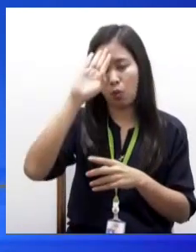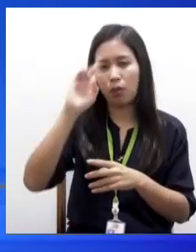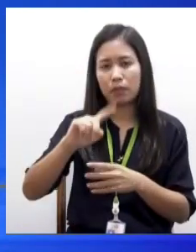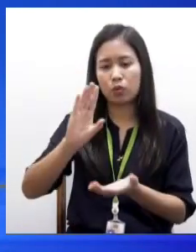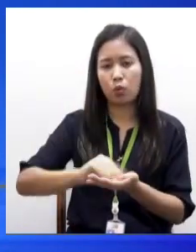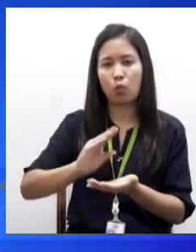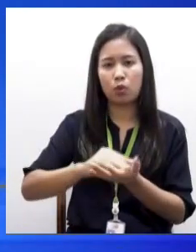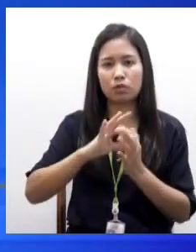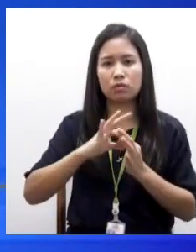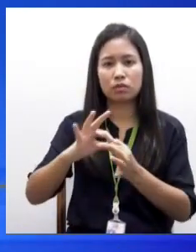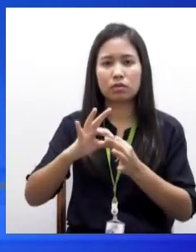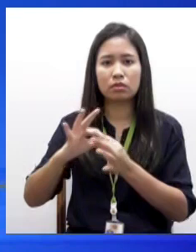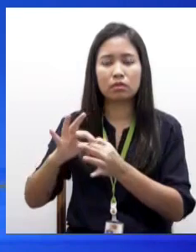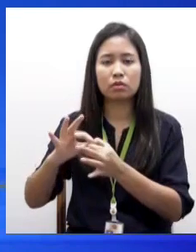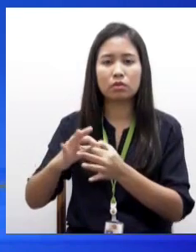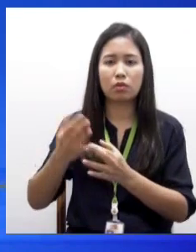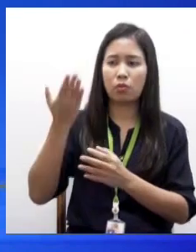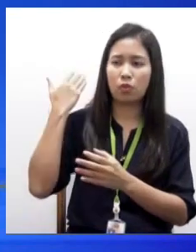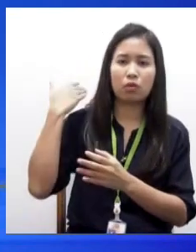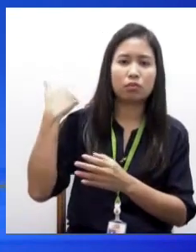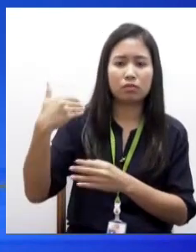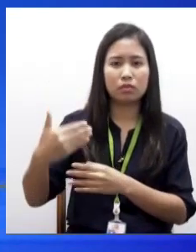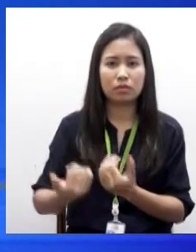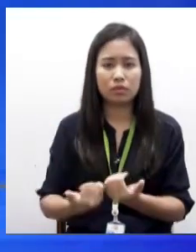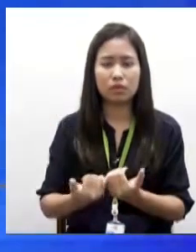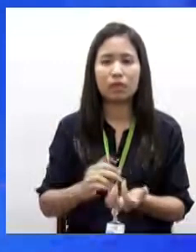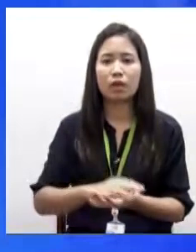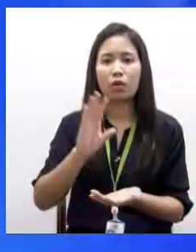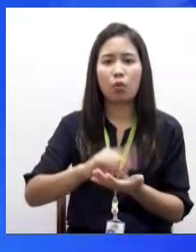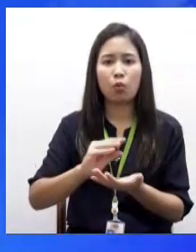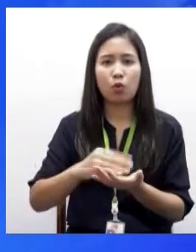ทบทวนแล้วแต่มีโรคประจำตัวไม่ว่าจะเป็นเรื่องความดันโลหิตสูงนะครับไม่ว่าจะเป็นโรคเบาหวานเป็นต้นนะครับนี่คือข้อมูลความเชื่อมโยงใน1สัปดาห์ที่ผ่านมาอีก 1